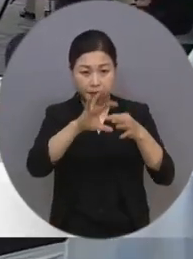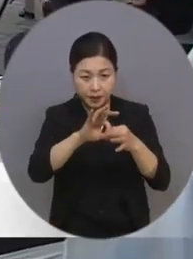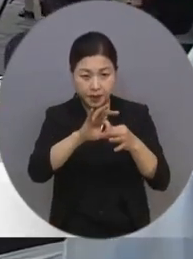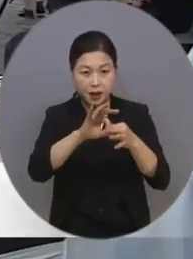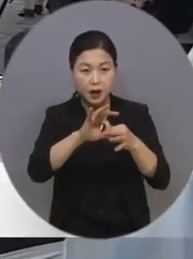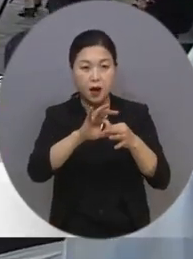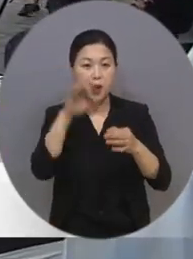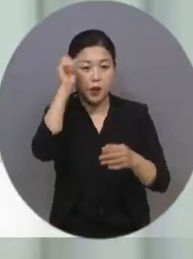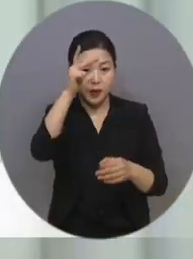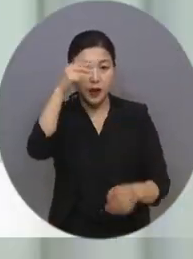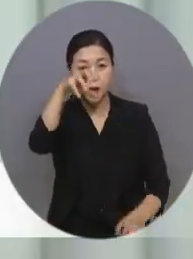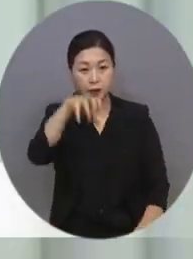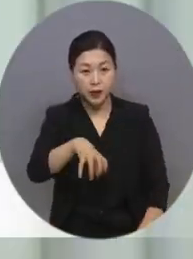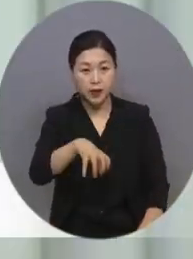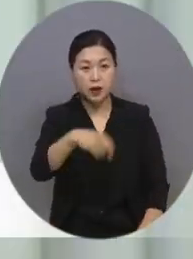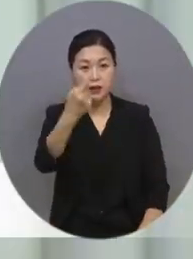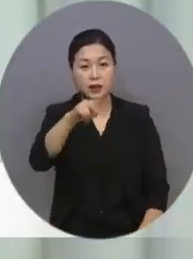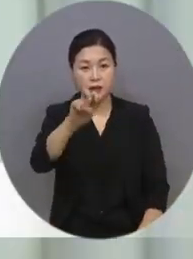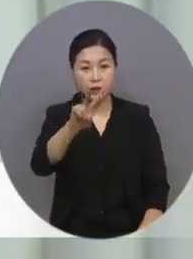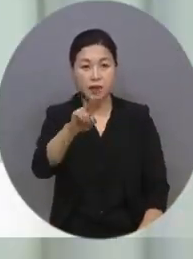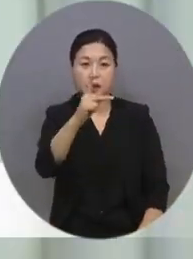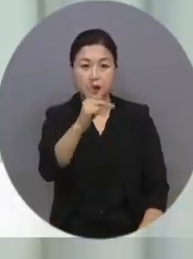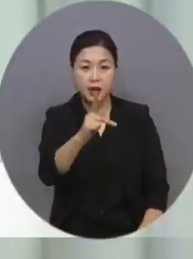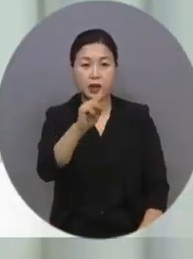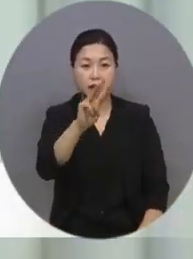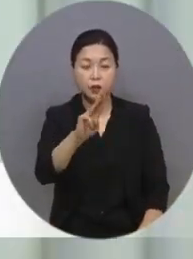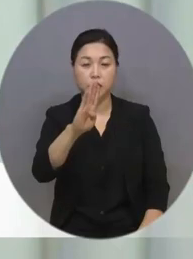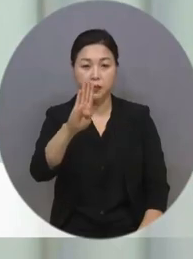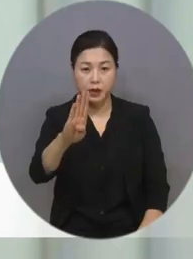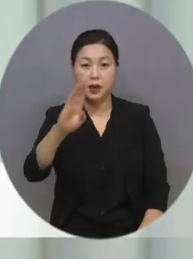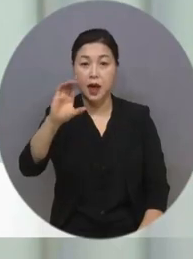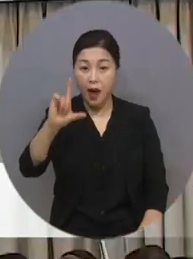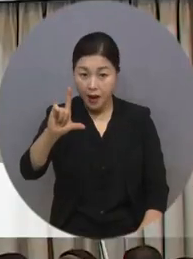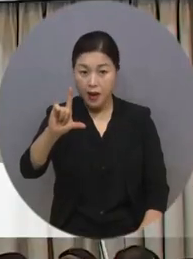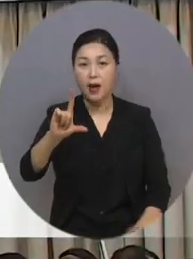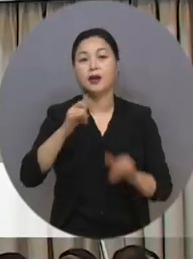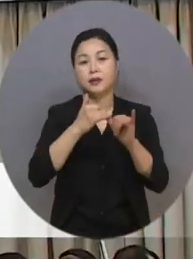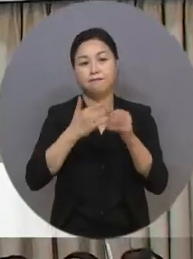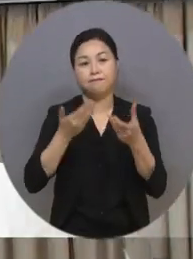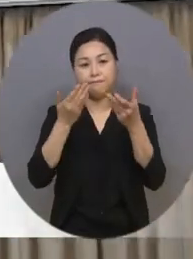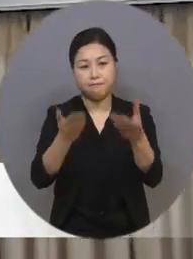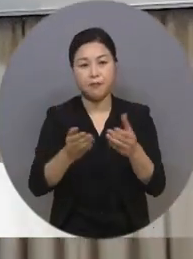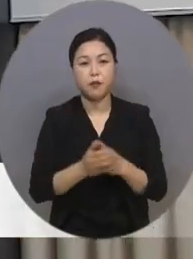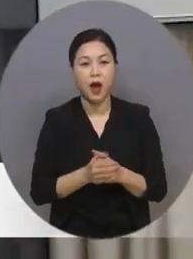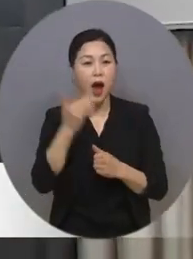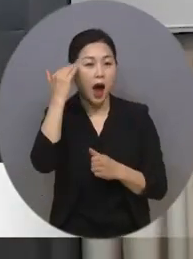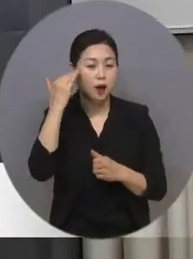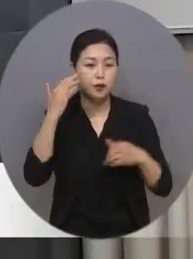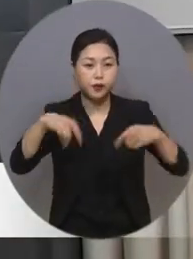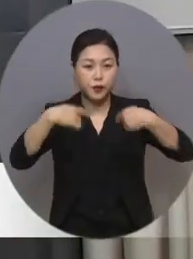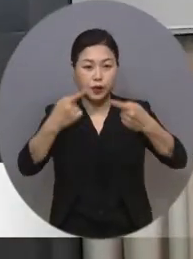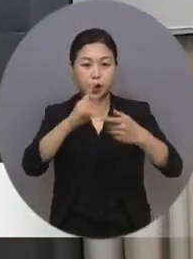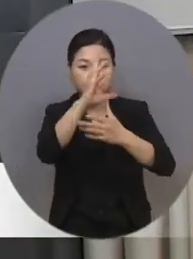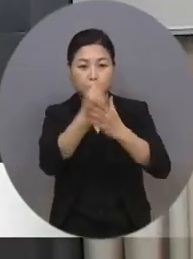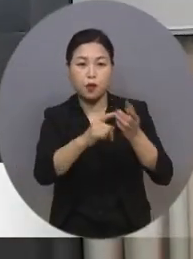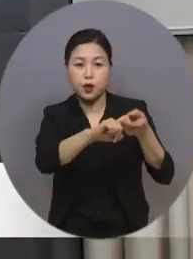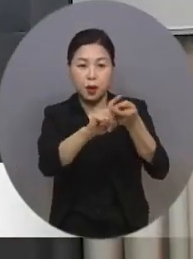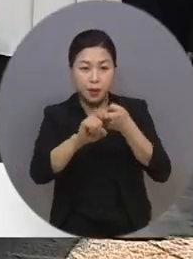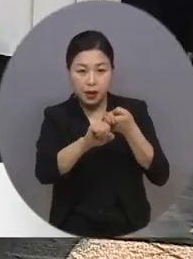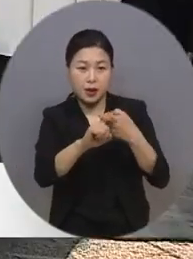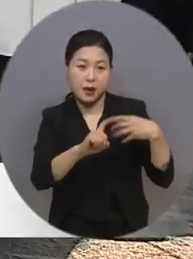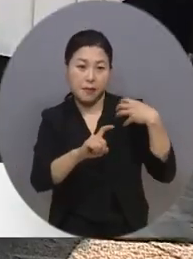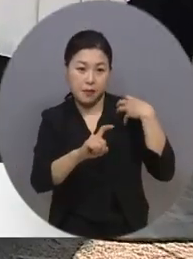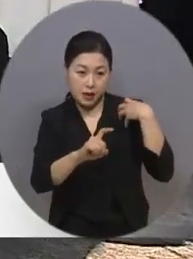2022 KWBL 휠체어 농구리그 시상식이 열렸습니다. 한국 휠체어 농구연맹이 주관하는 휠체어